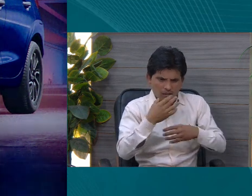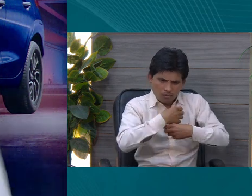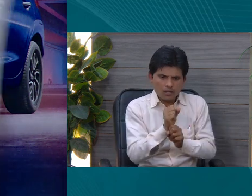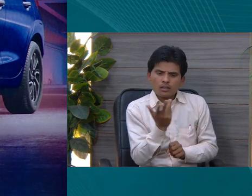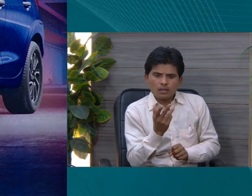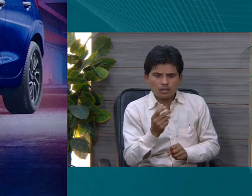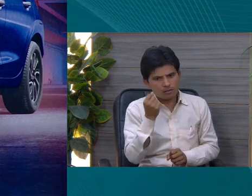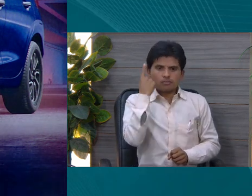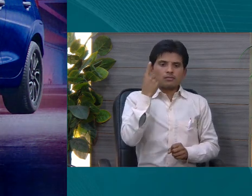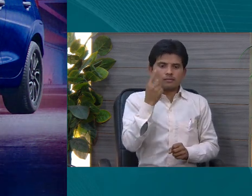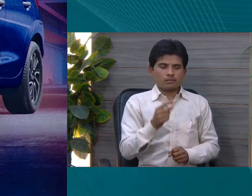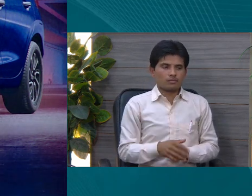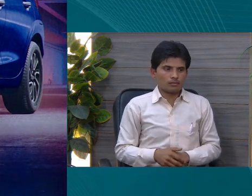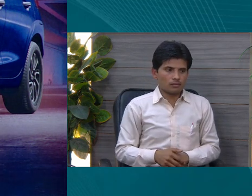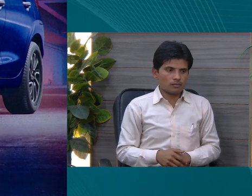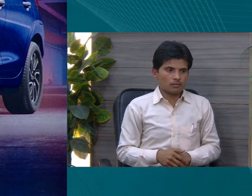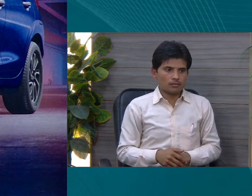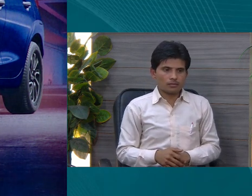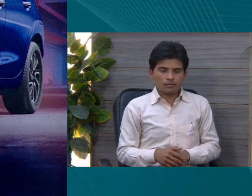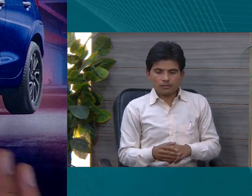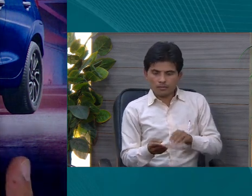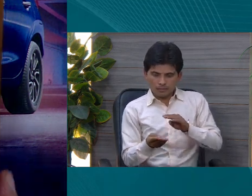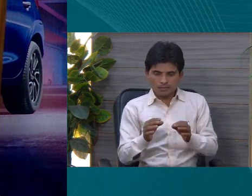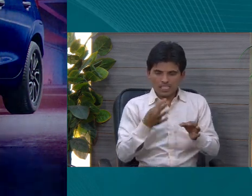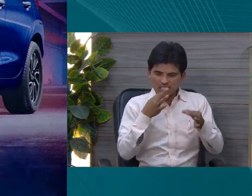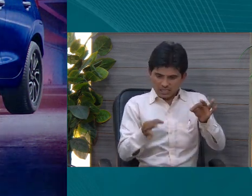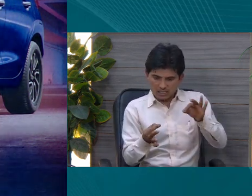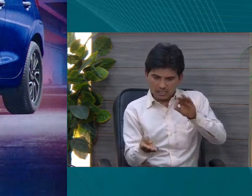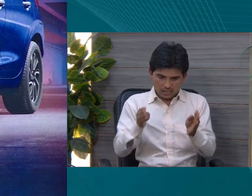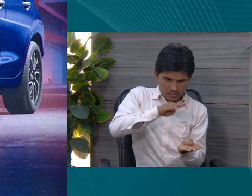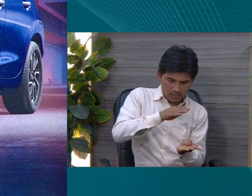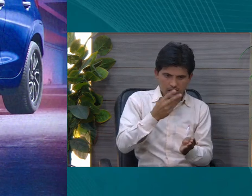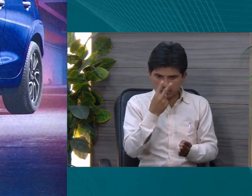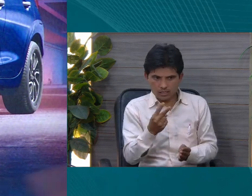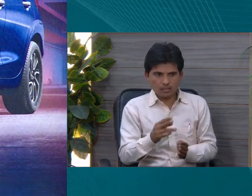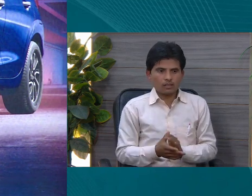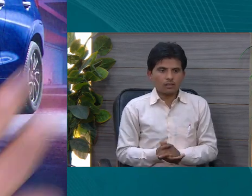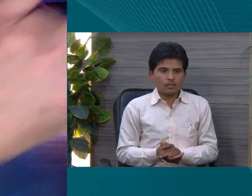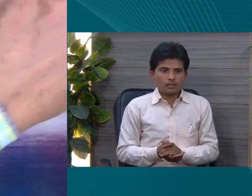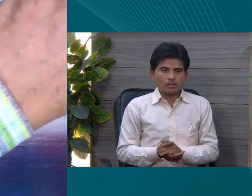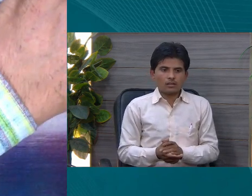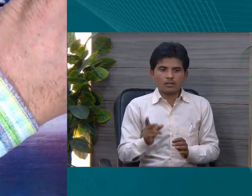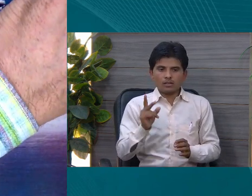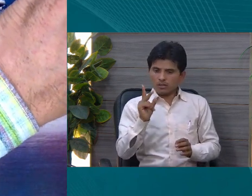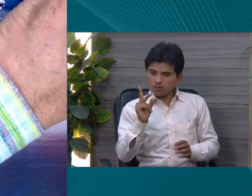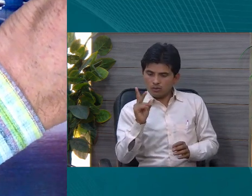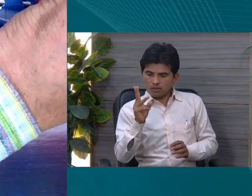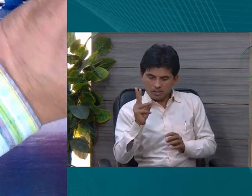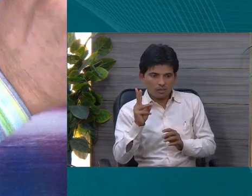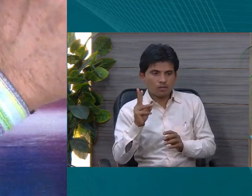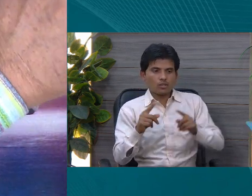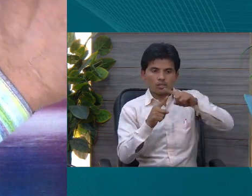इसके अंदर आपने देखा होगा कि एक शरीर में पेट पलटना पड़ा कि इस पॉइंट को इस देखने के लिए तो उसके लिए एक और टूल है जिसमें